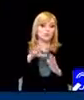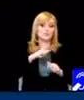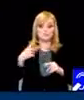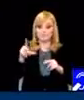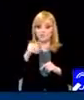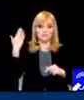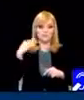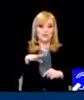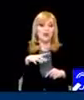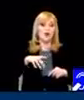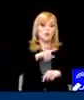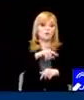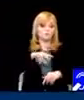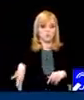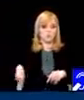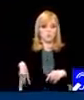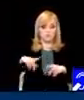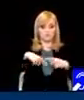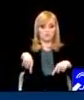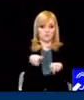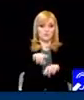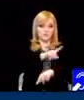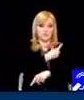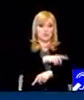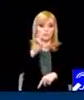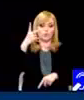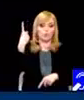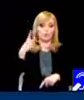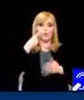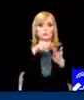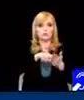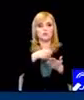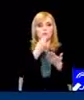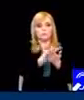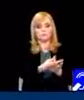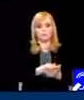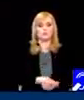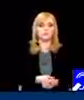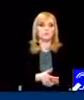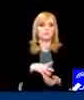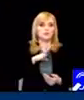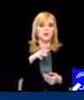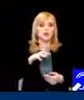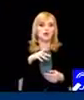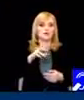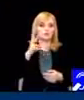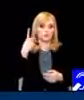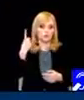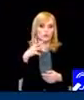șef de secție de la spitalul numărul 1 din Chișinău a ajuns la urgențe cu 2 coaste rupte, după ce a fost bătut de soțul unei